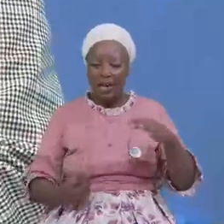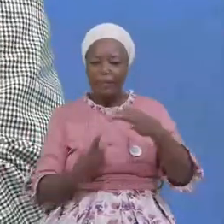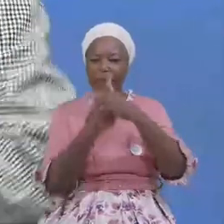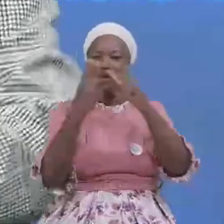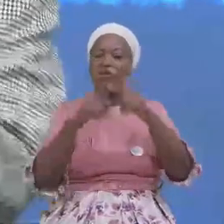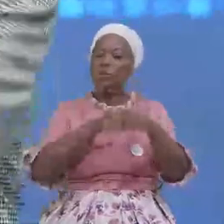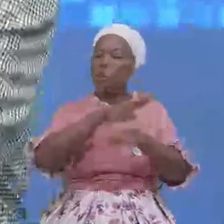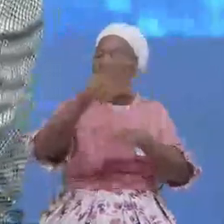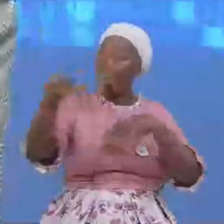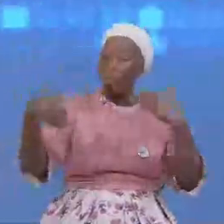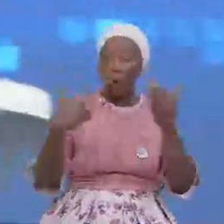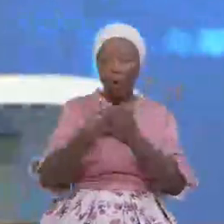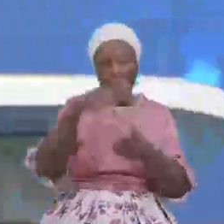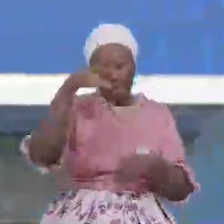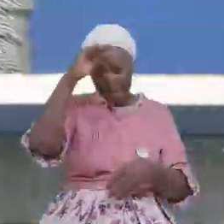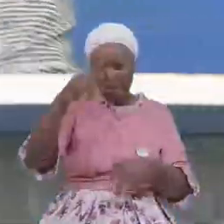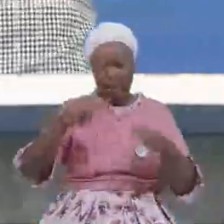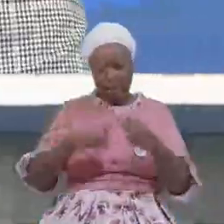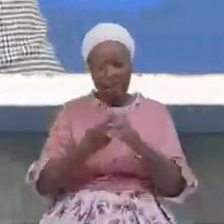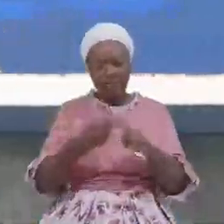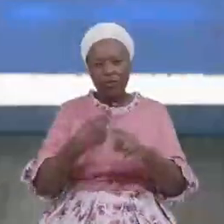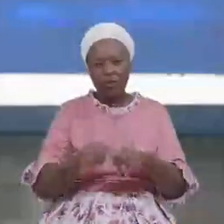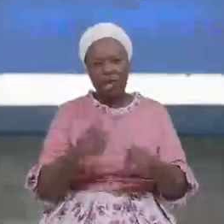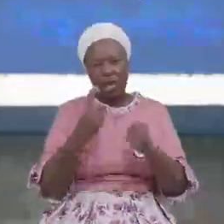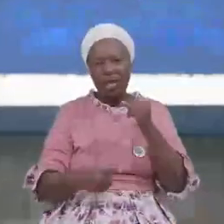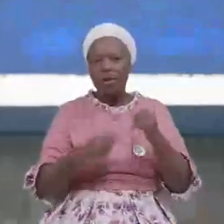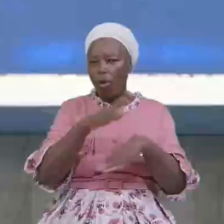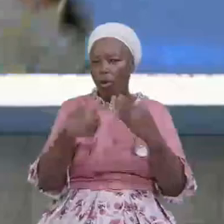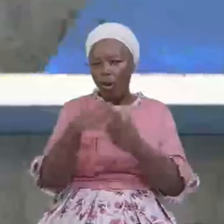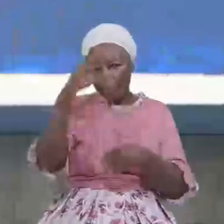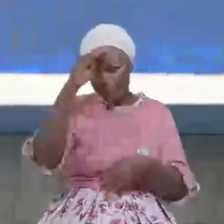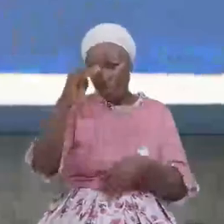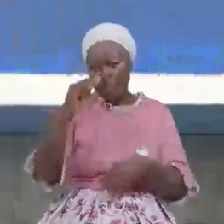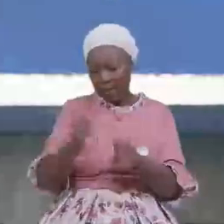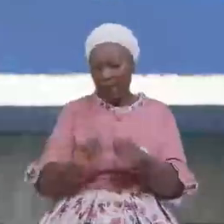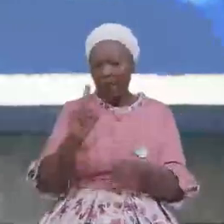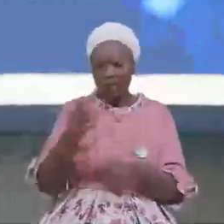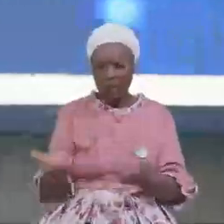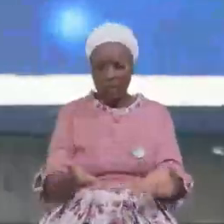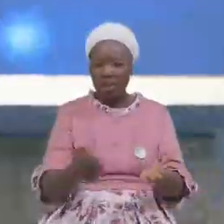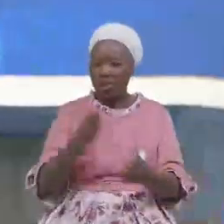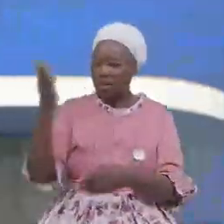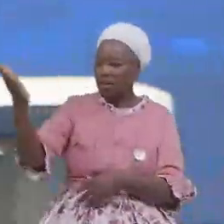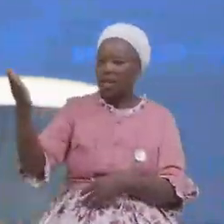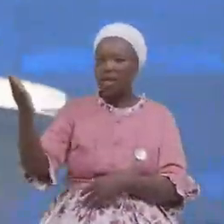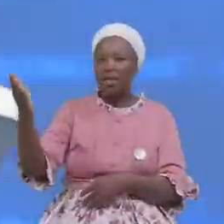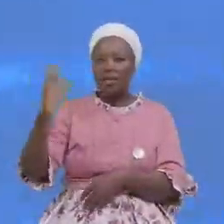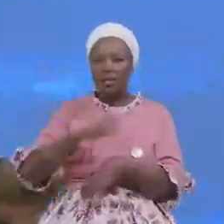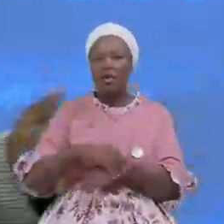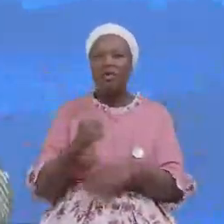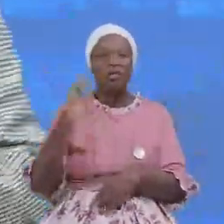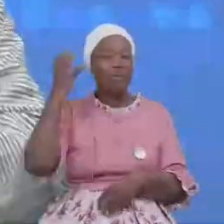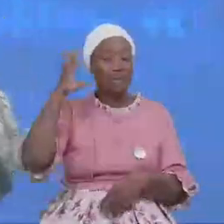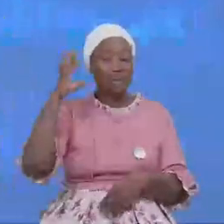manifestée à tous les hommes. Commencez vers la fin. Tous les hommes, tous ceux qui sont ici, tous ceux qui sont là-bas, à la radio, à